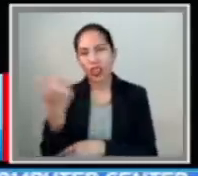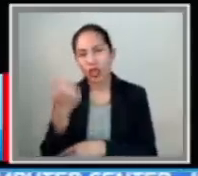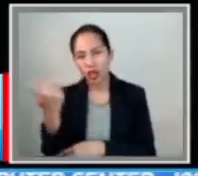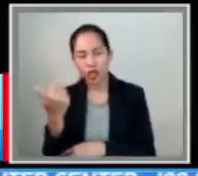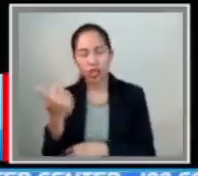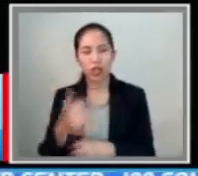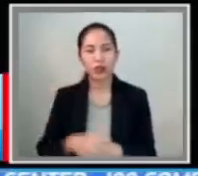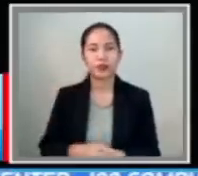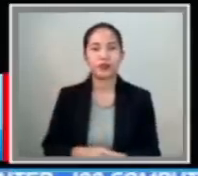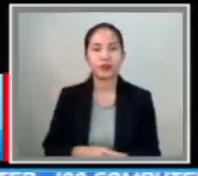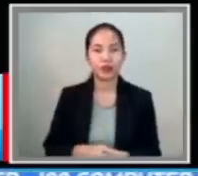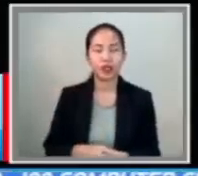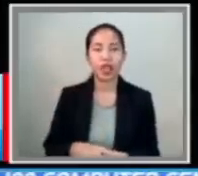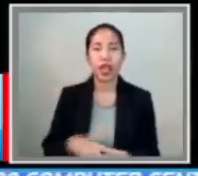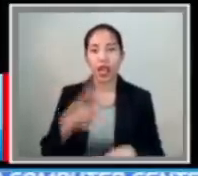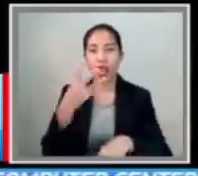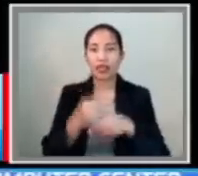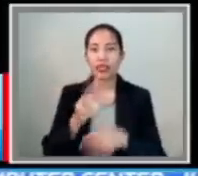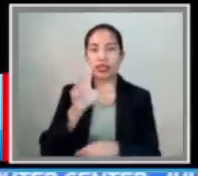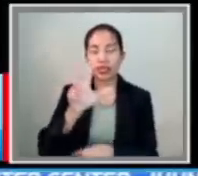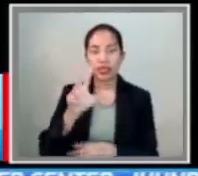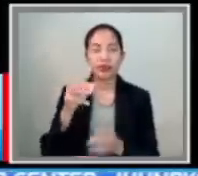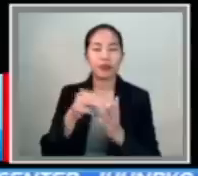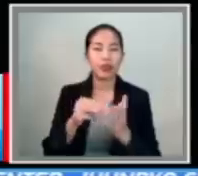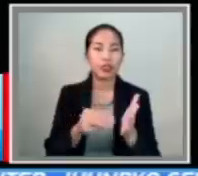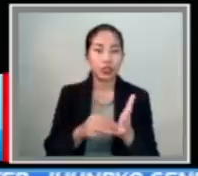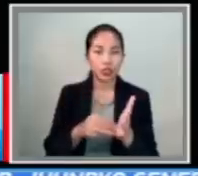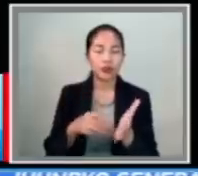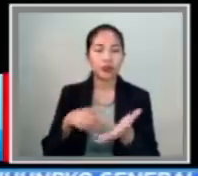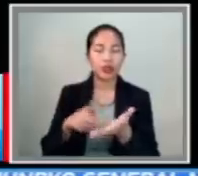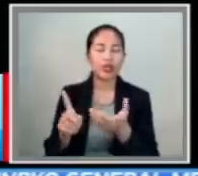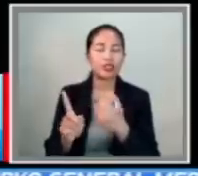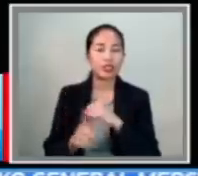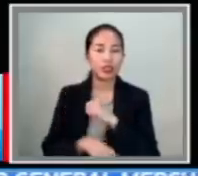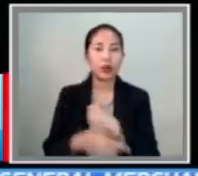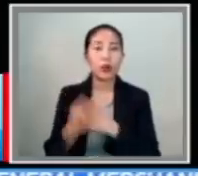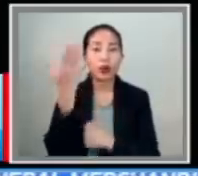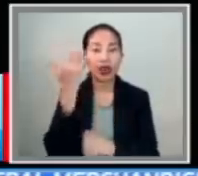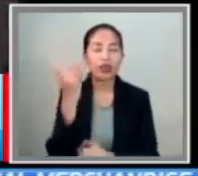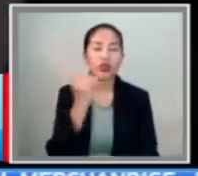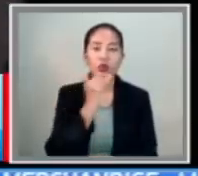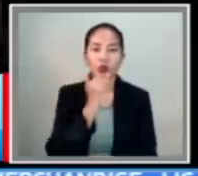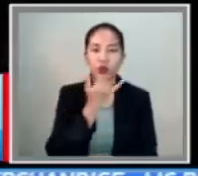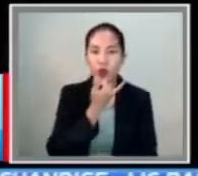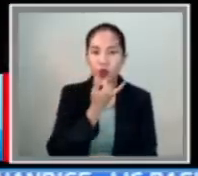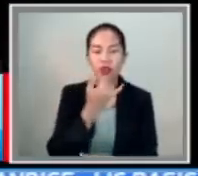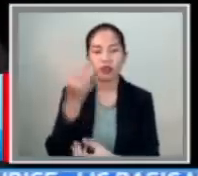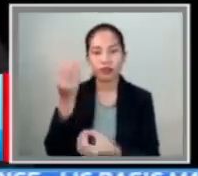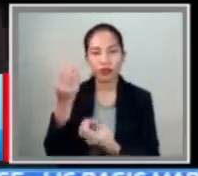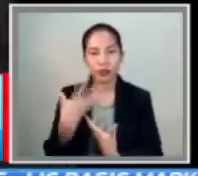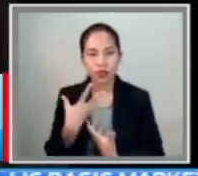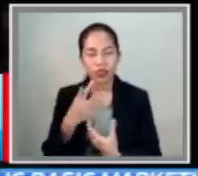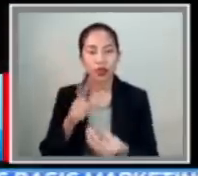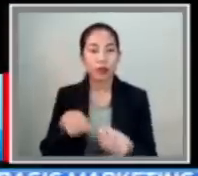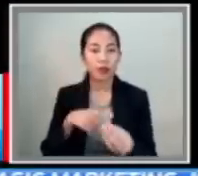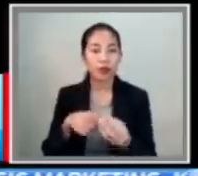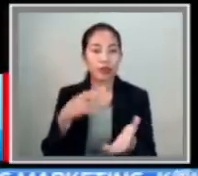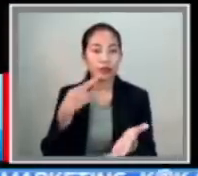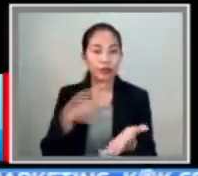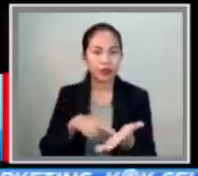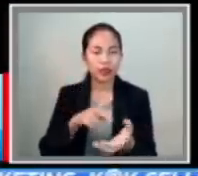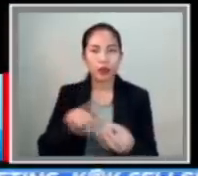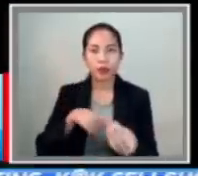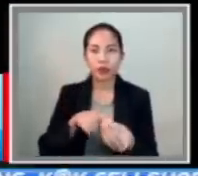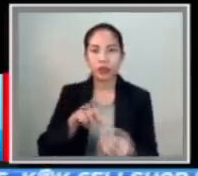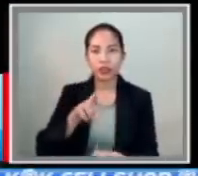milyong piso ang multa dahil sa umano'y maling impormasyon ito sa compliance reports kaugnay sa kanilang refund.